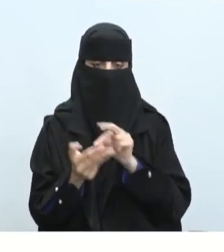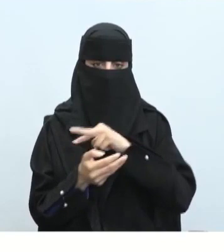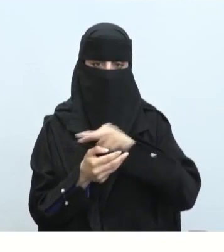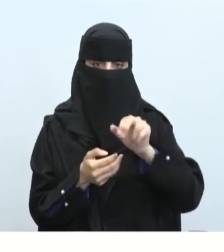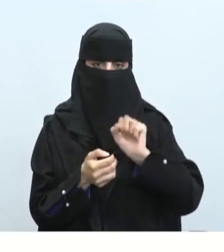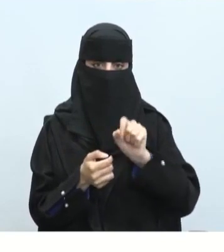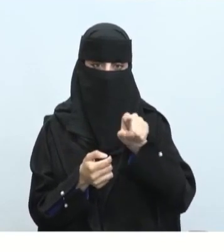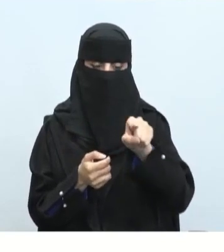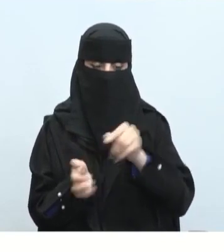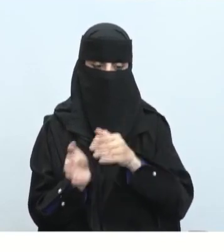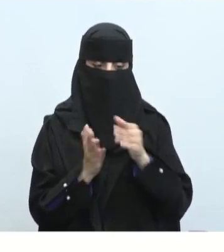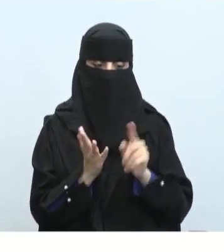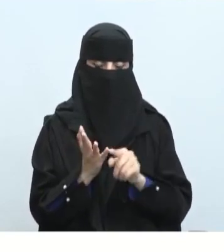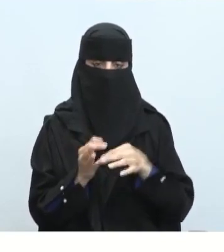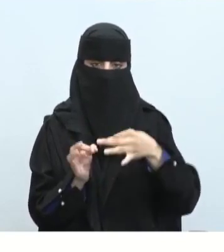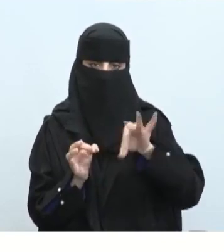اخوك